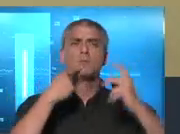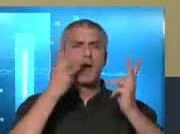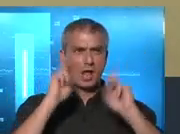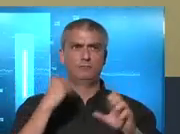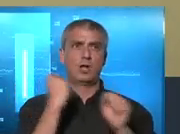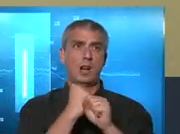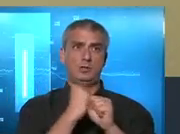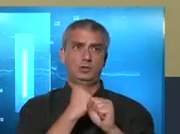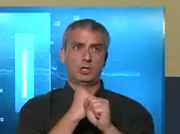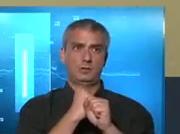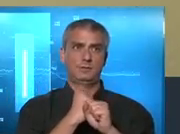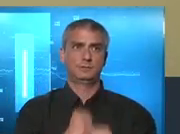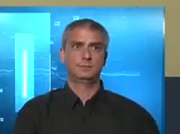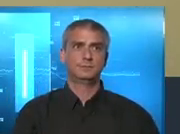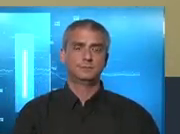שאפשרי.